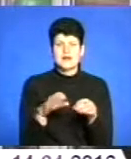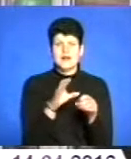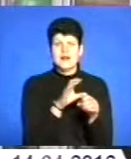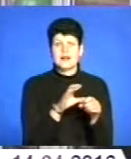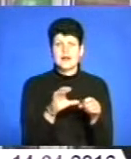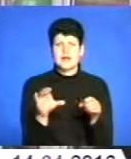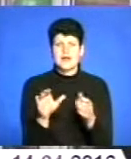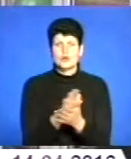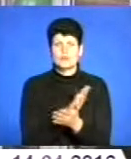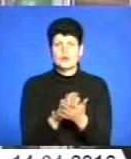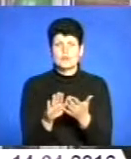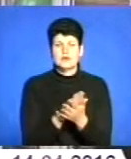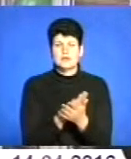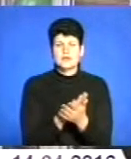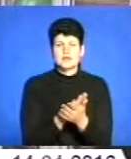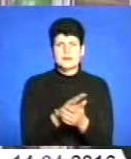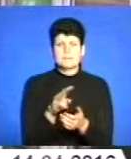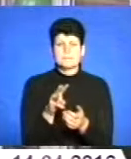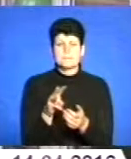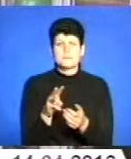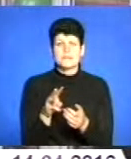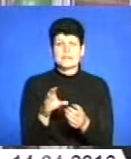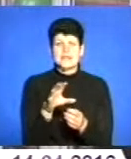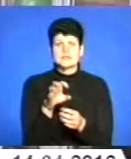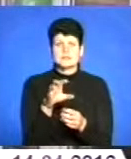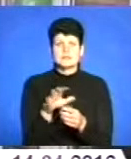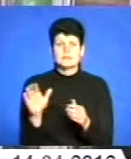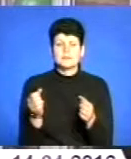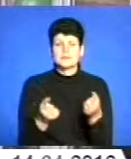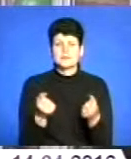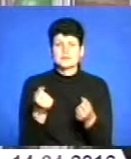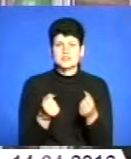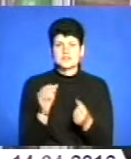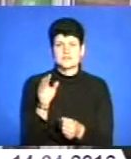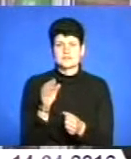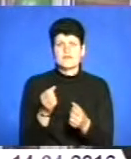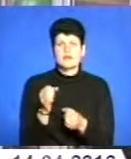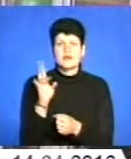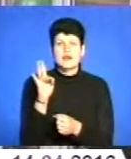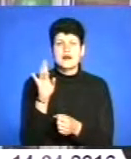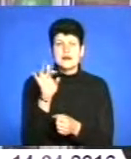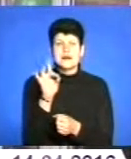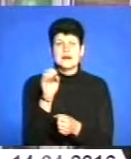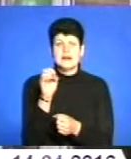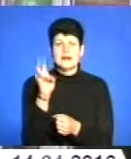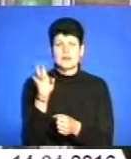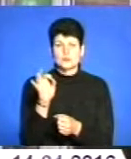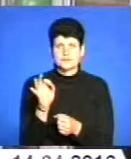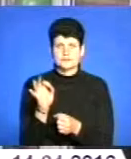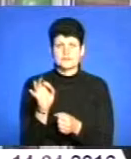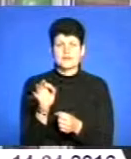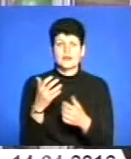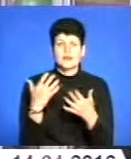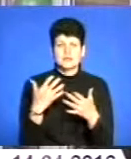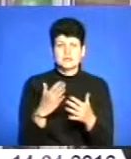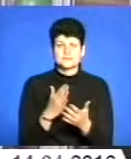і мулососна машина на базі автомобіля Рено. Вони, правда, підійдуть трошки пізніше, екскаватори JCB в нас